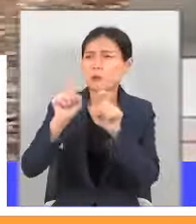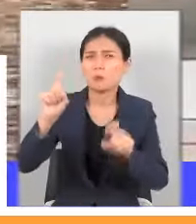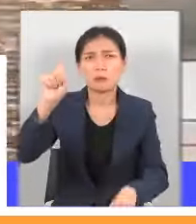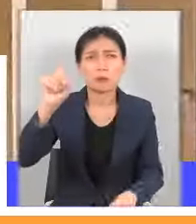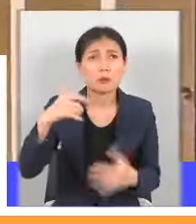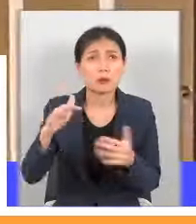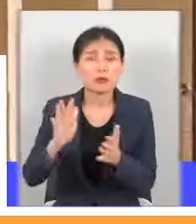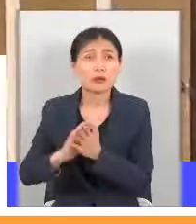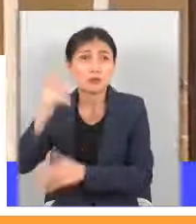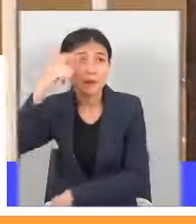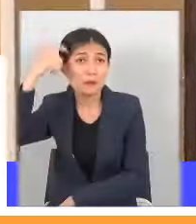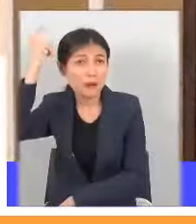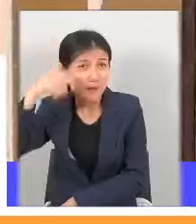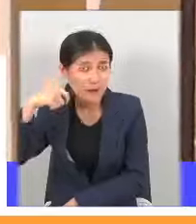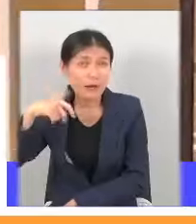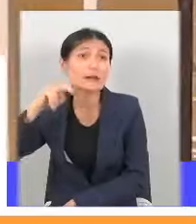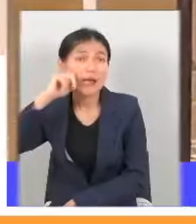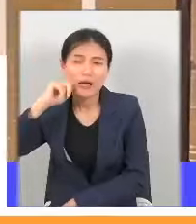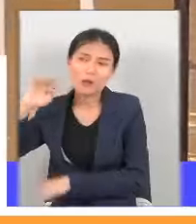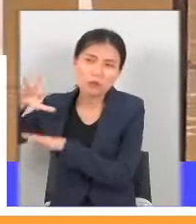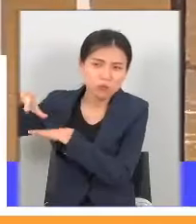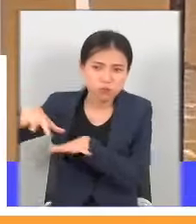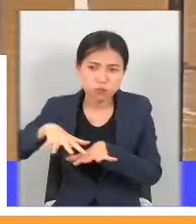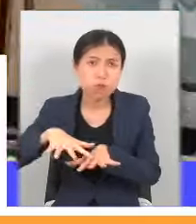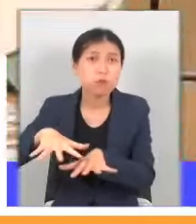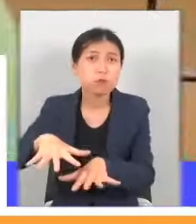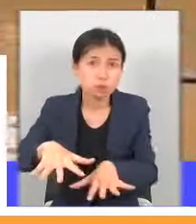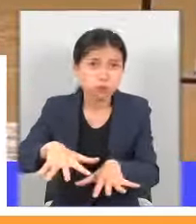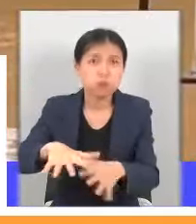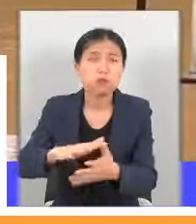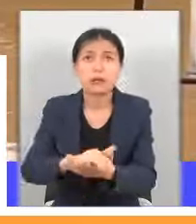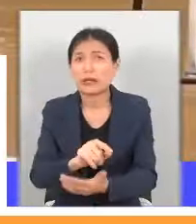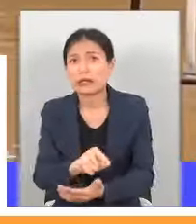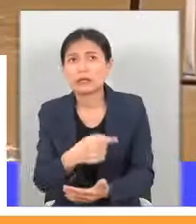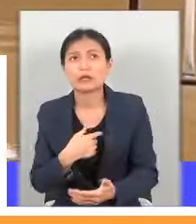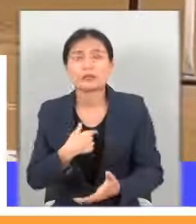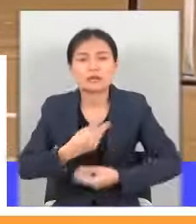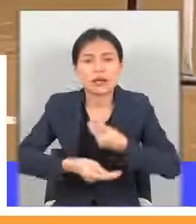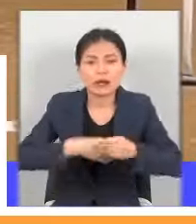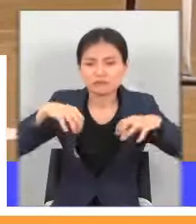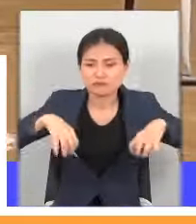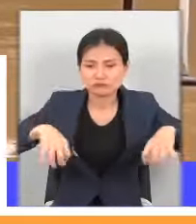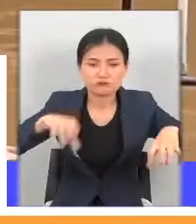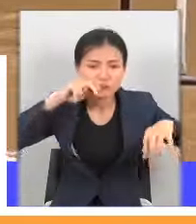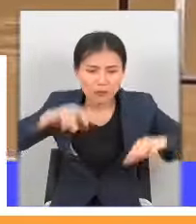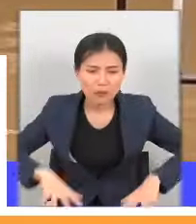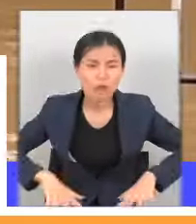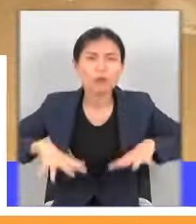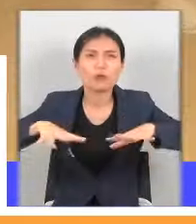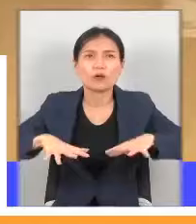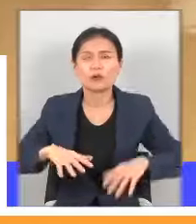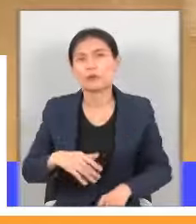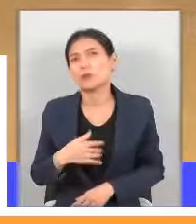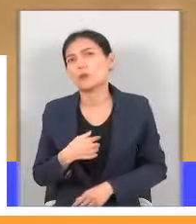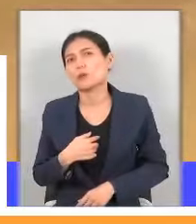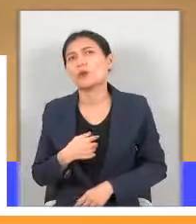านที่เมียนมานะคะแล้วก็ท่วมถนนใต้สะพานแล้วก็ร้านค้าตรงปากทางเข้าตลาดสายลมจอยค่ะพ่อค้าแม่ค้าก็เอาช่วยกันฮุ